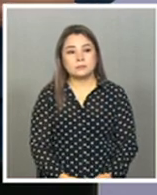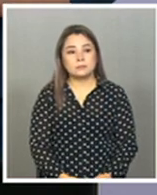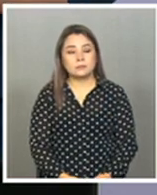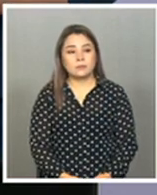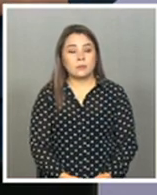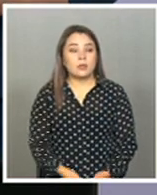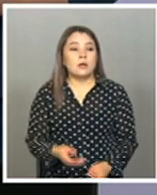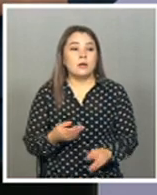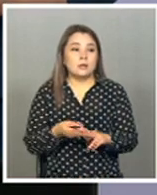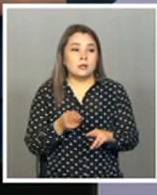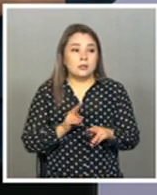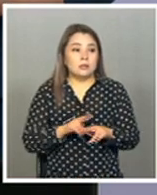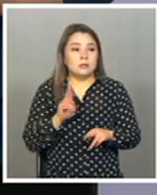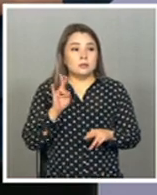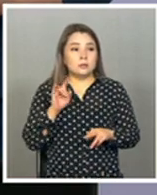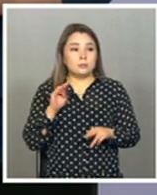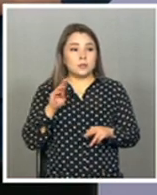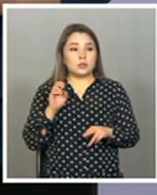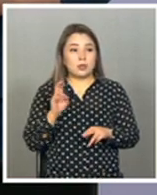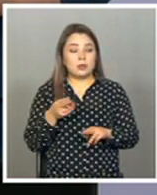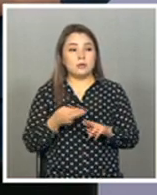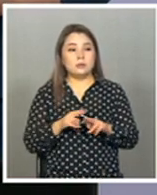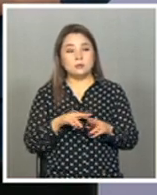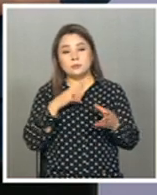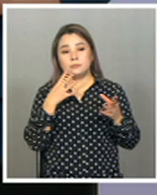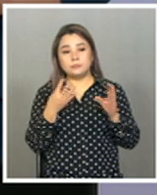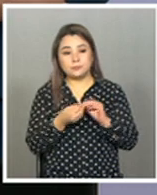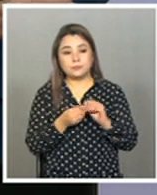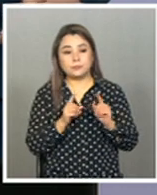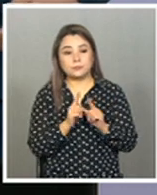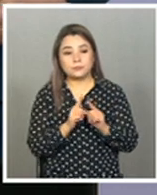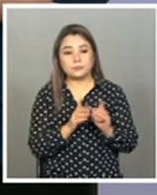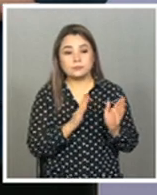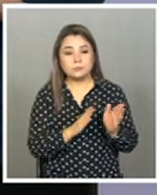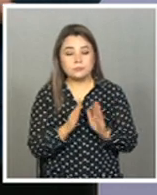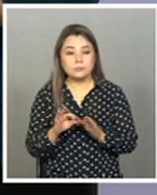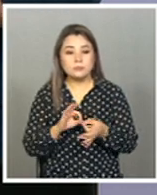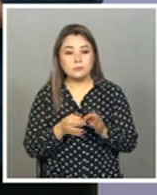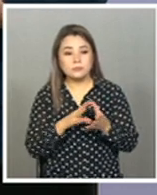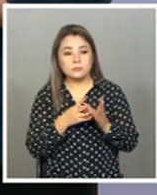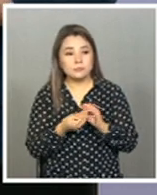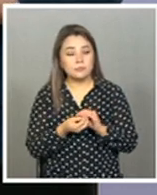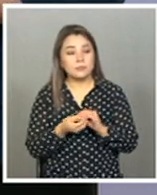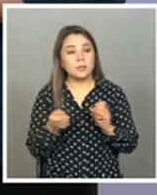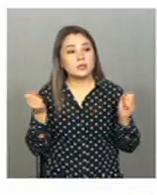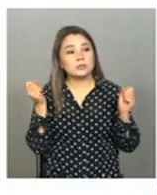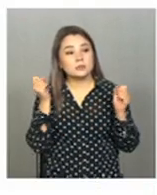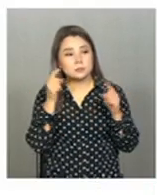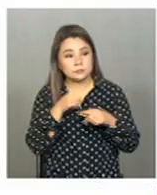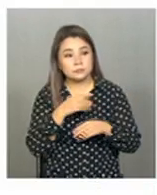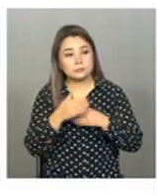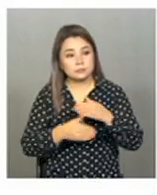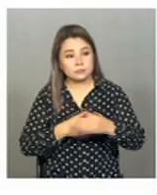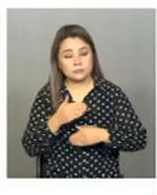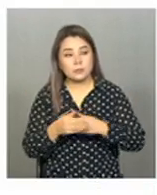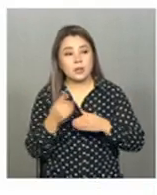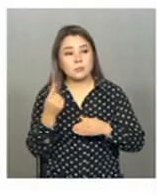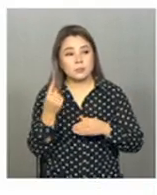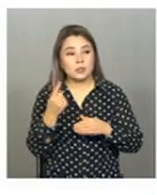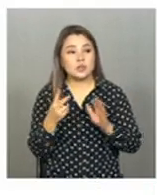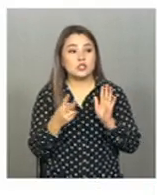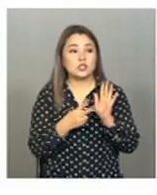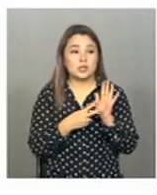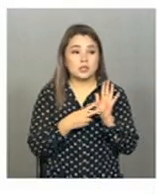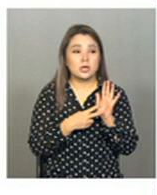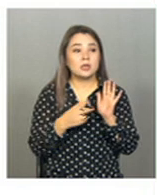Енді қыпшақтардың қалыптасу кезеңін ретімен анықтайық. Бірінші,